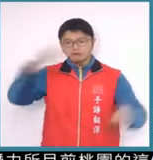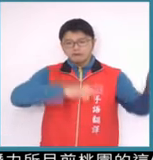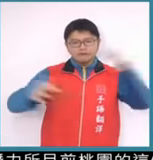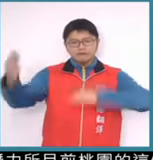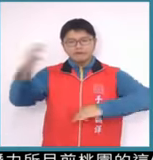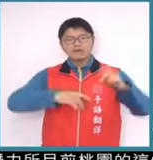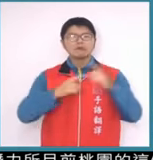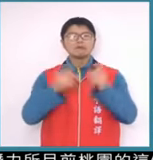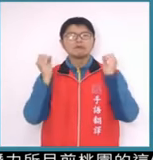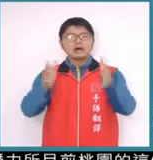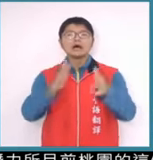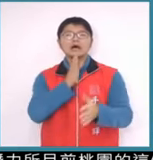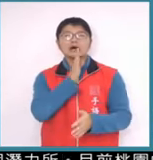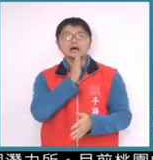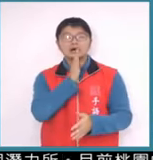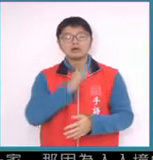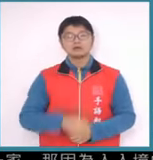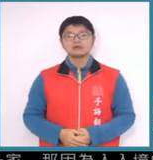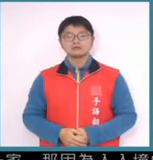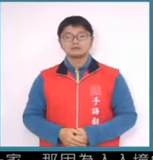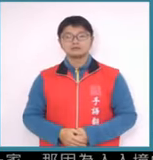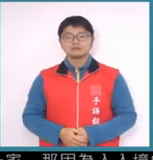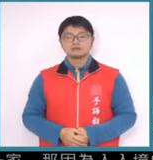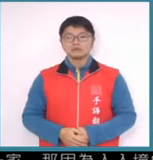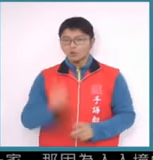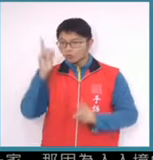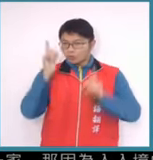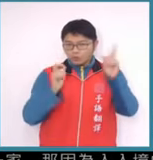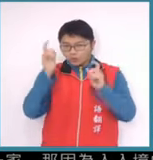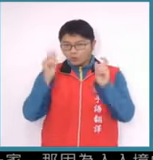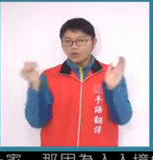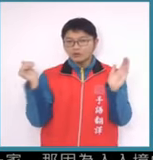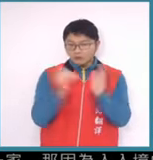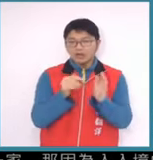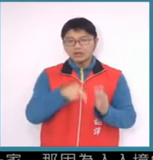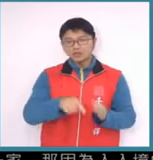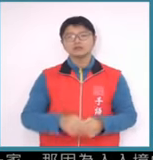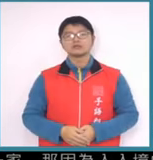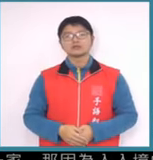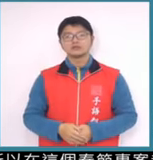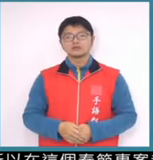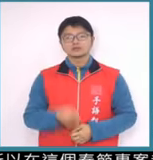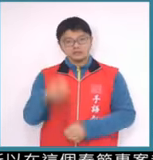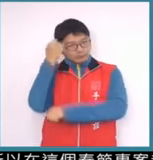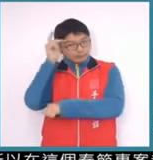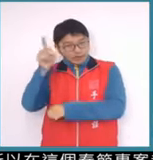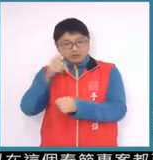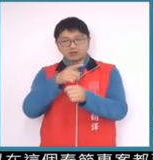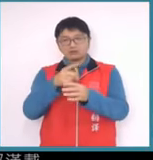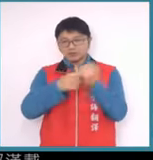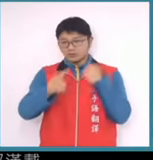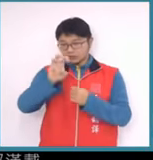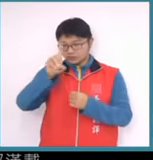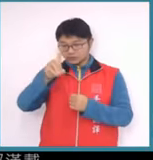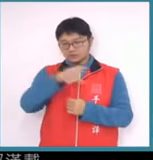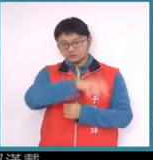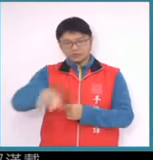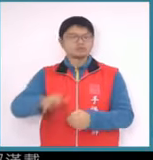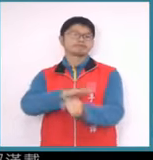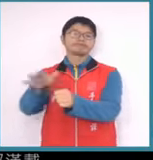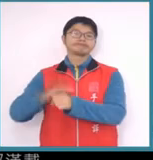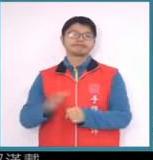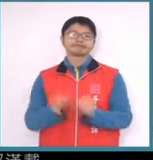常多，那所以在这个春节专案都已经满载，31家都满载。那我们的集中检